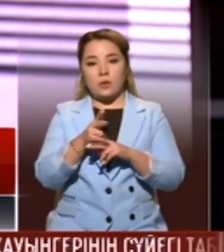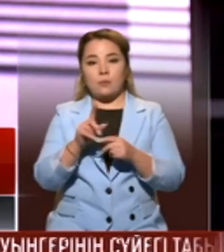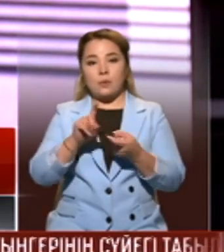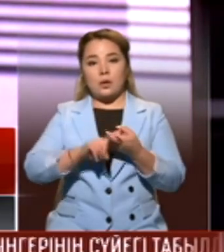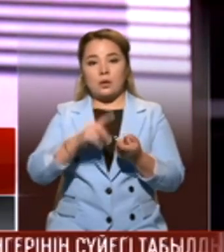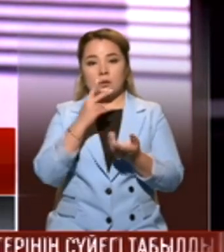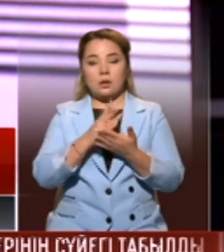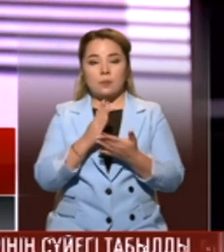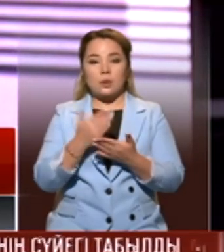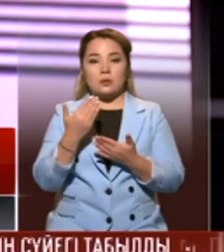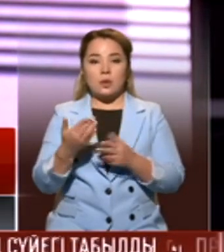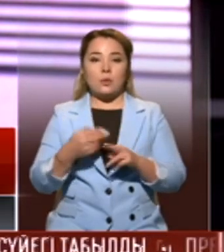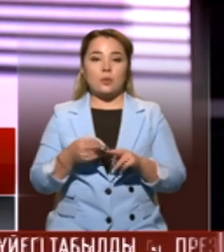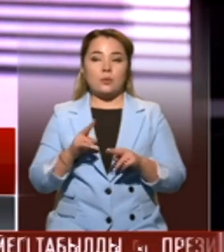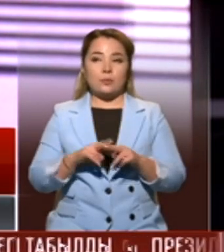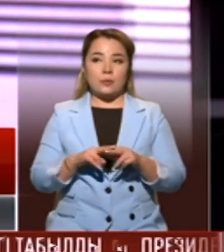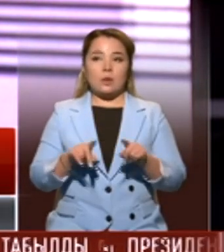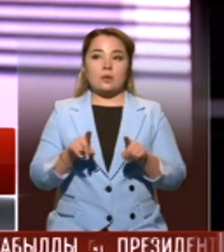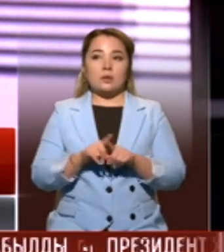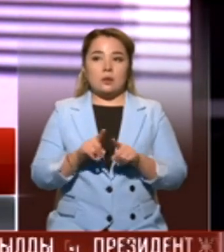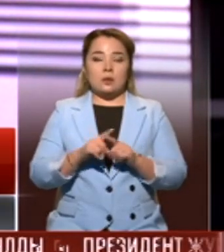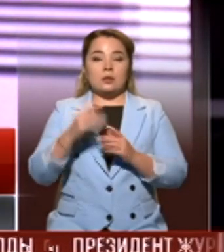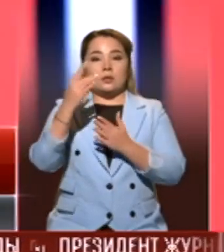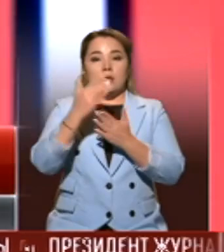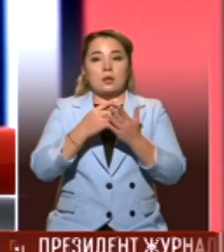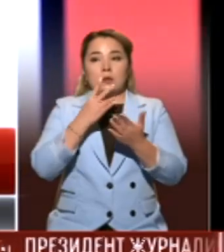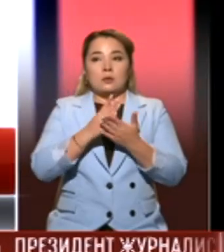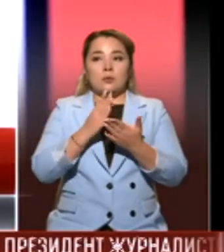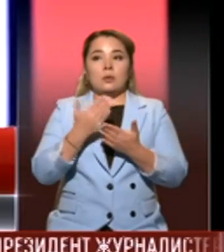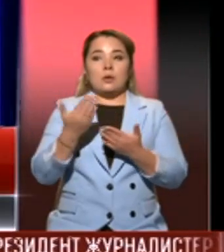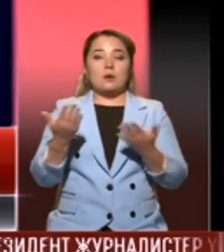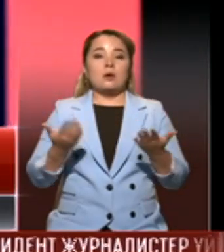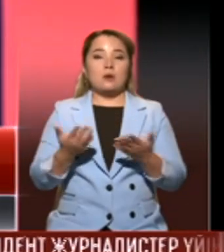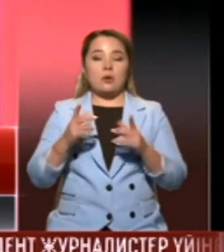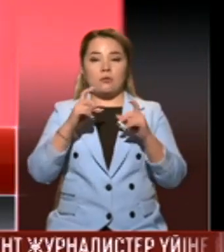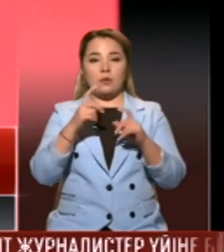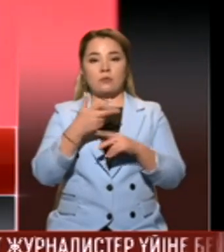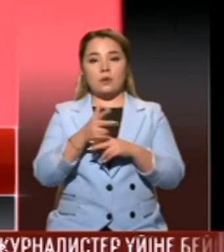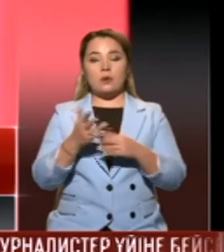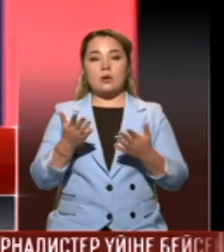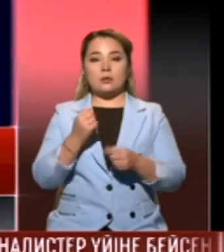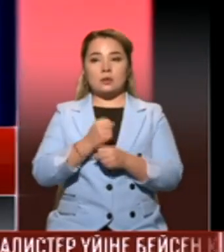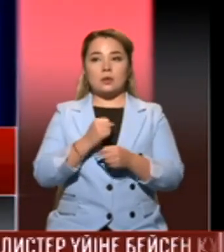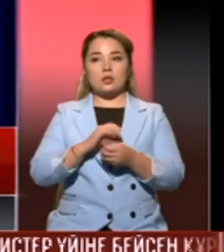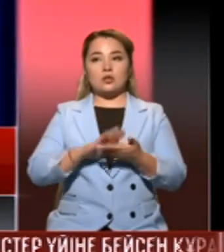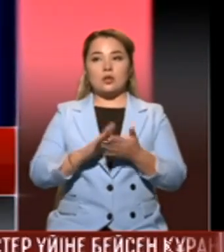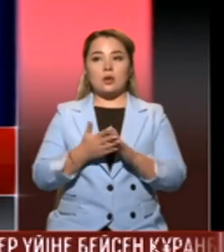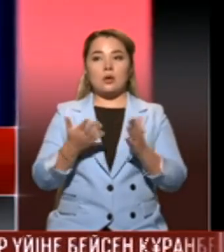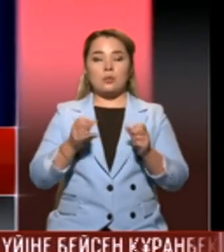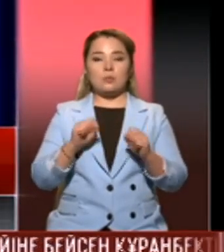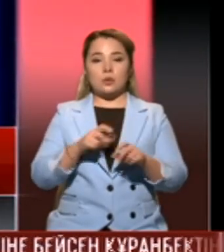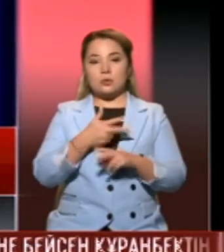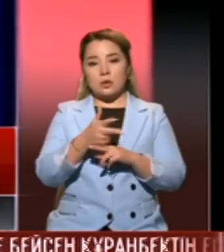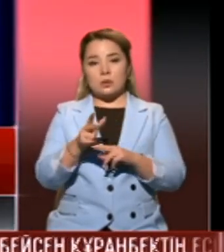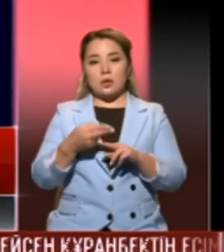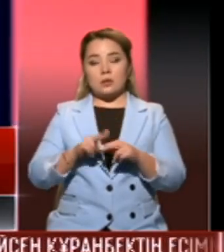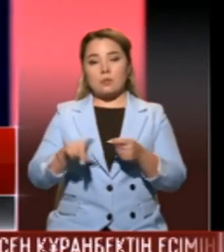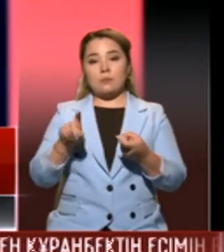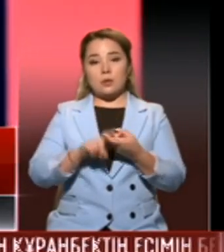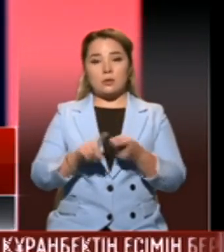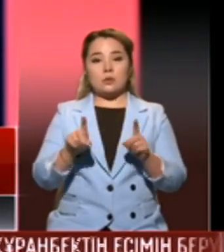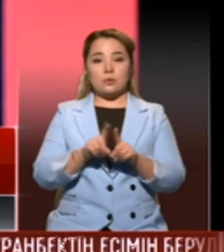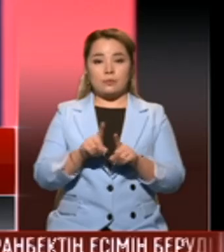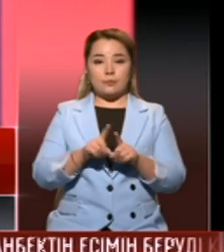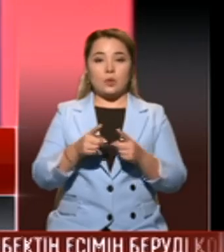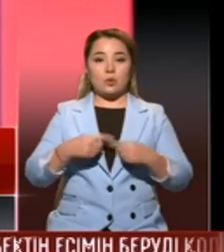байланысты. Бұл жерде уже жаңағы кестеге шығарсаңыздаршы, осы қандай фото видеоны қандай жағдайда түсіре алады? Фото видеоны түсіруге байланысты бұл жерде